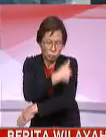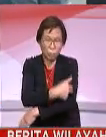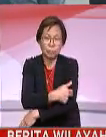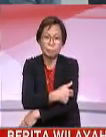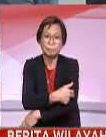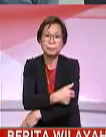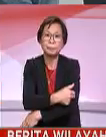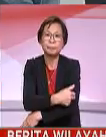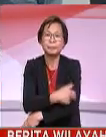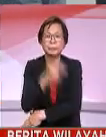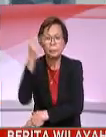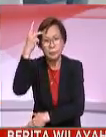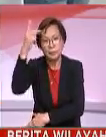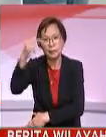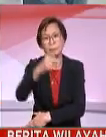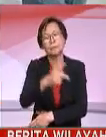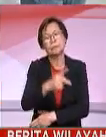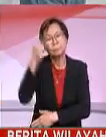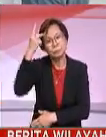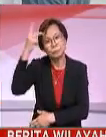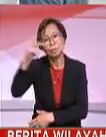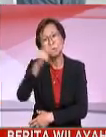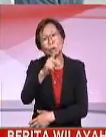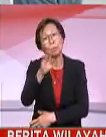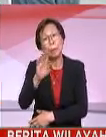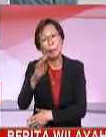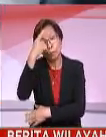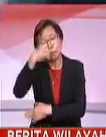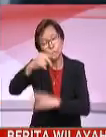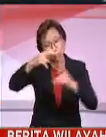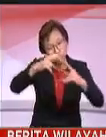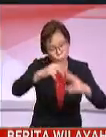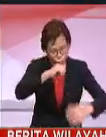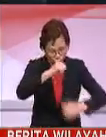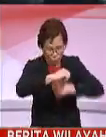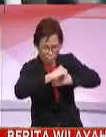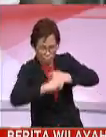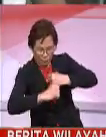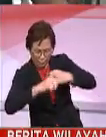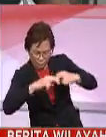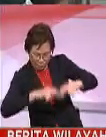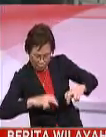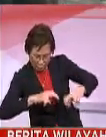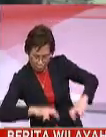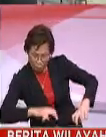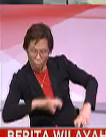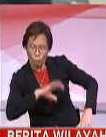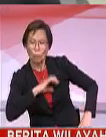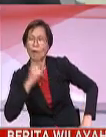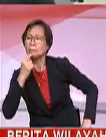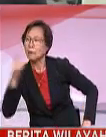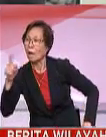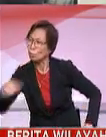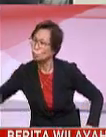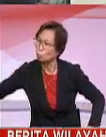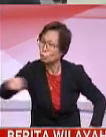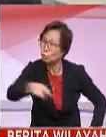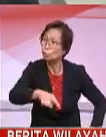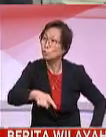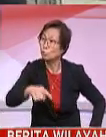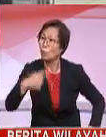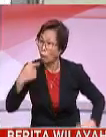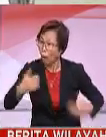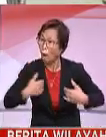Perempuan Zainab II, HRPZ 2, Kota Baru untuk bedah siasat. Pihak polis meminta orang awam yang